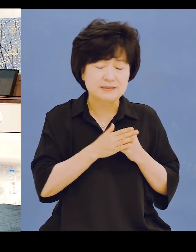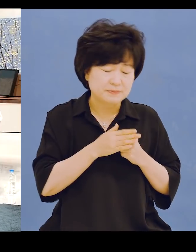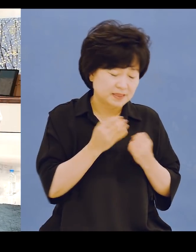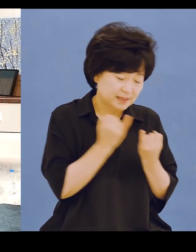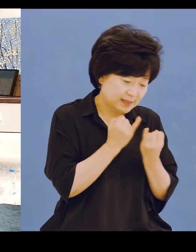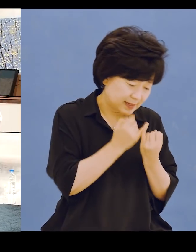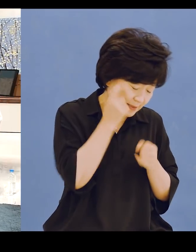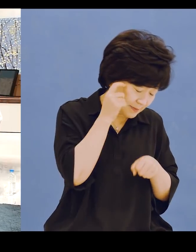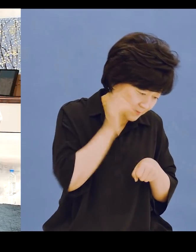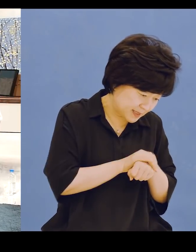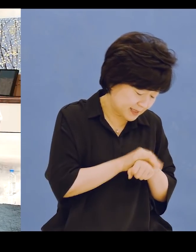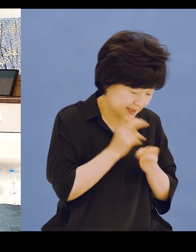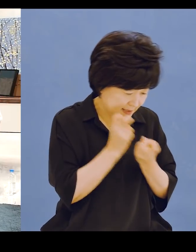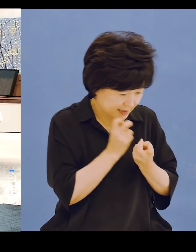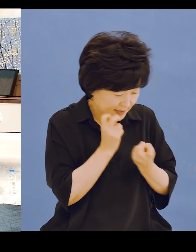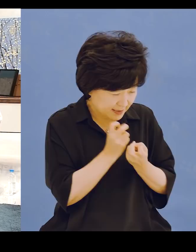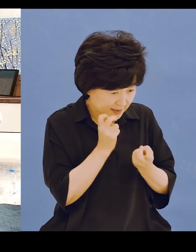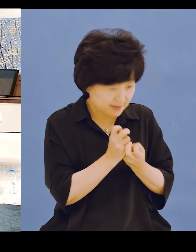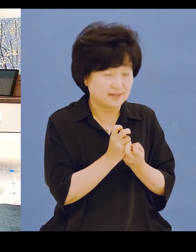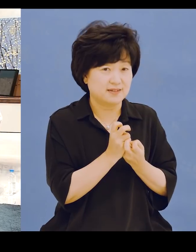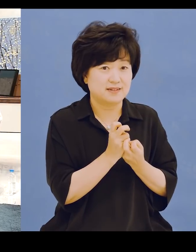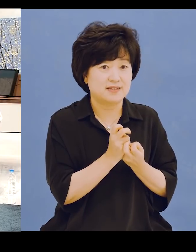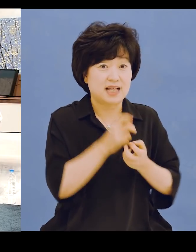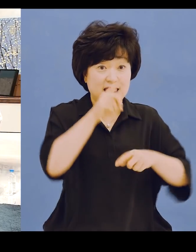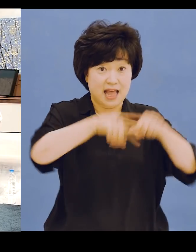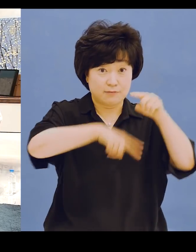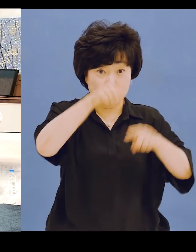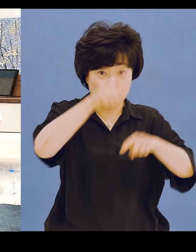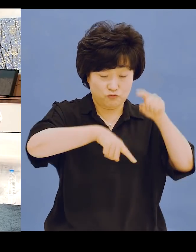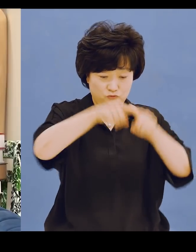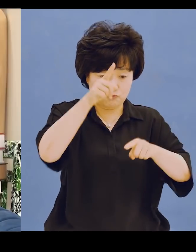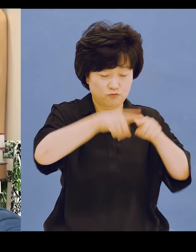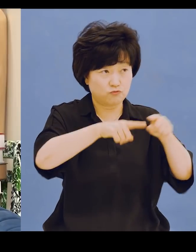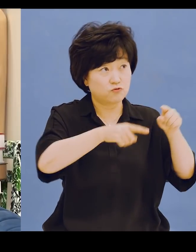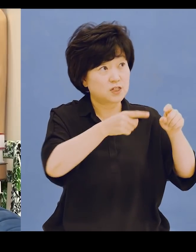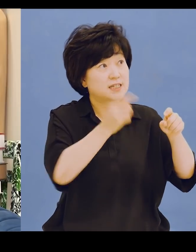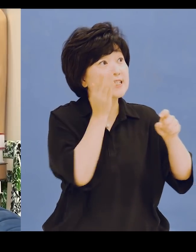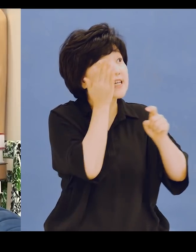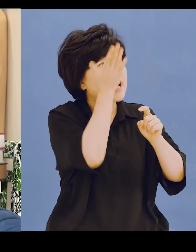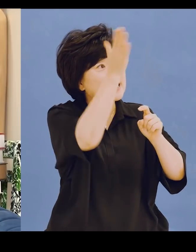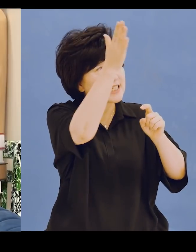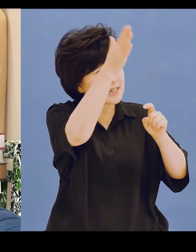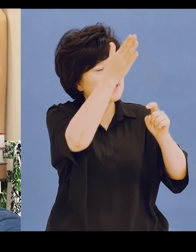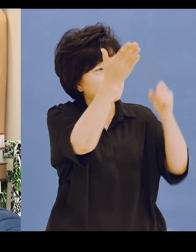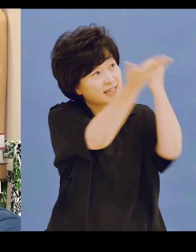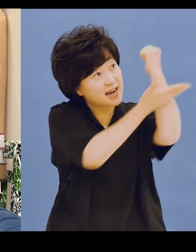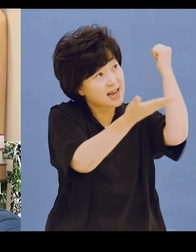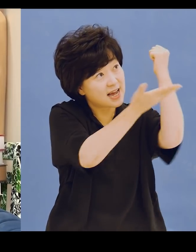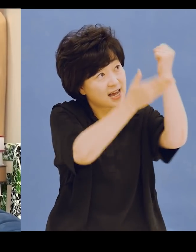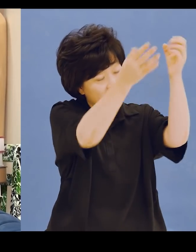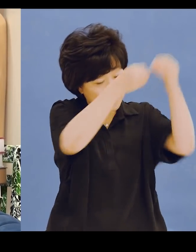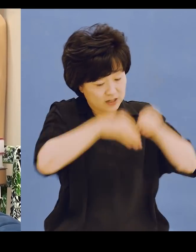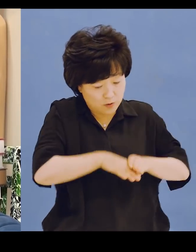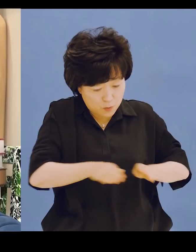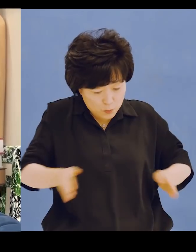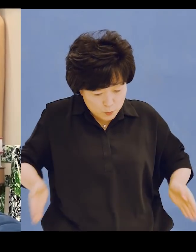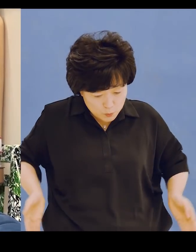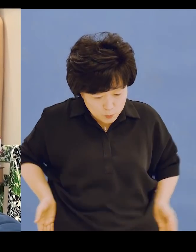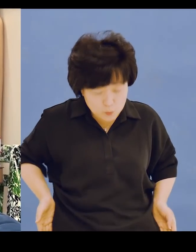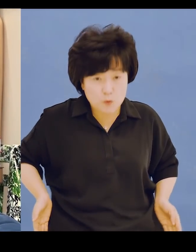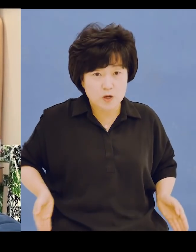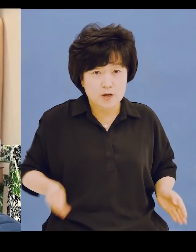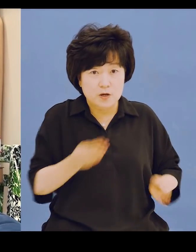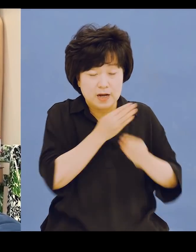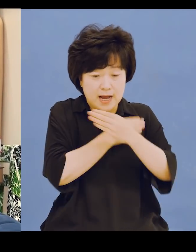잎사귀를 몇 개 잘라서 예. 들고 최대한 가리고. 그 마크 주크 선교사가 전하는 복음을 들을 수